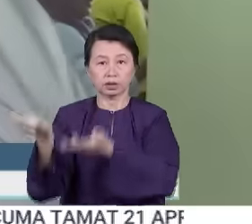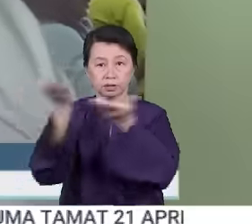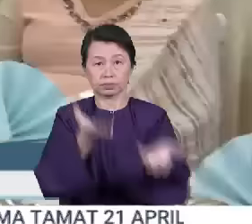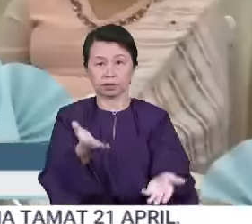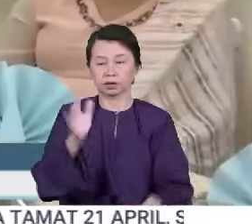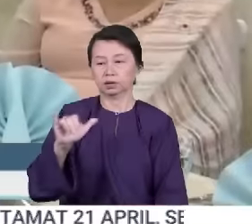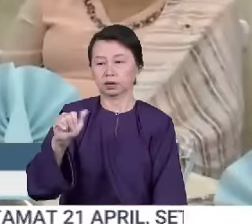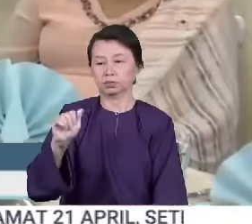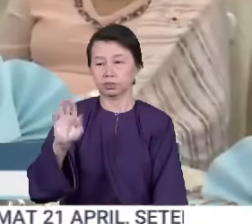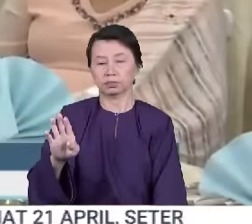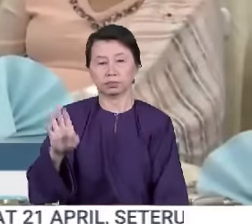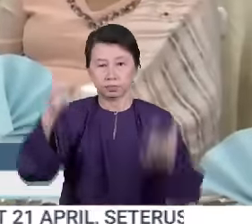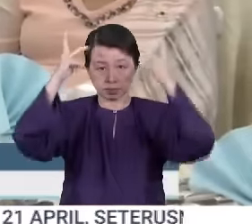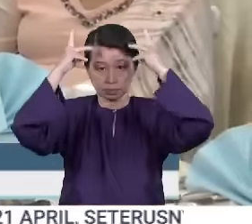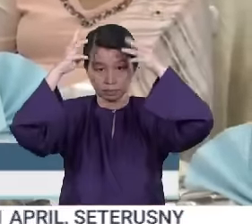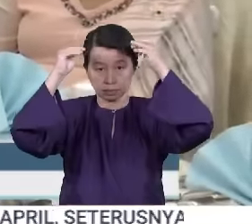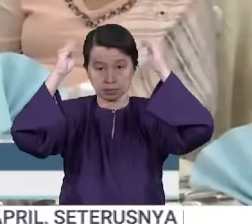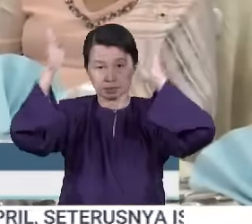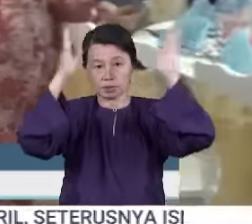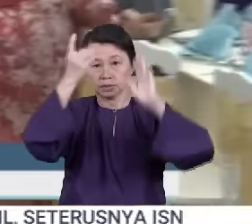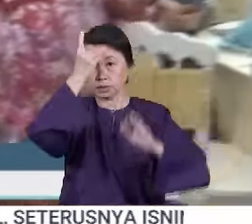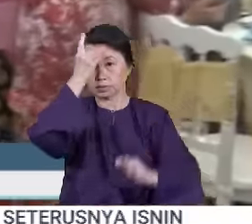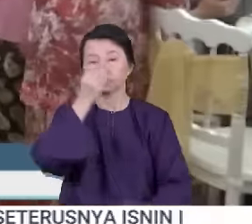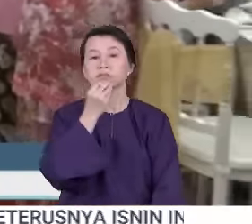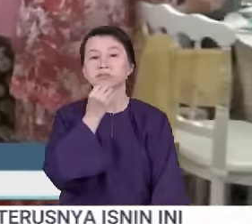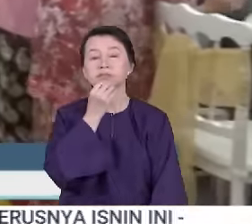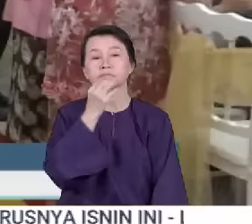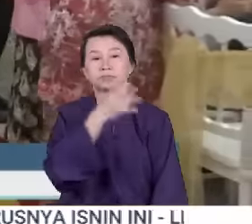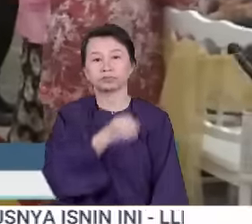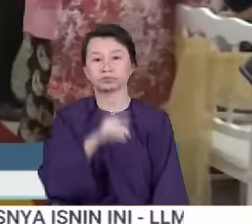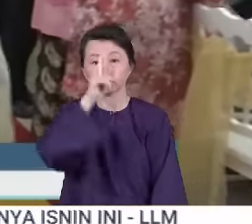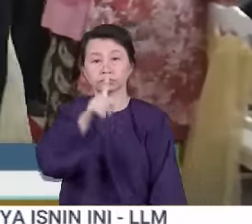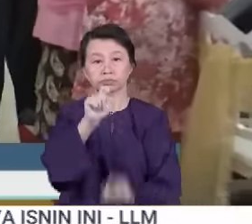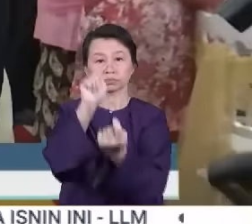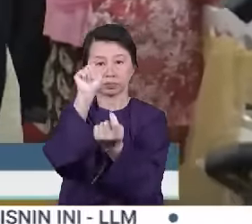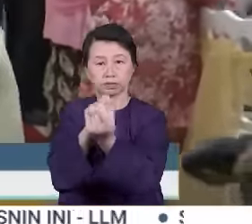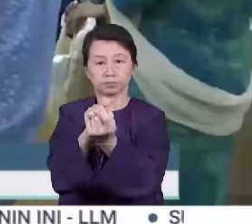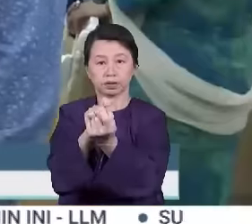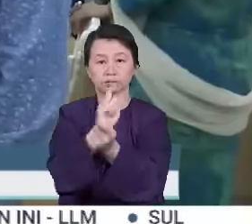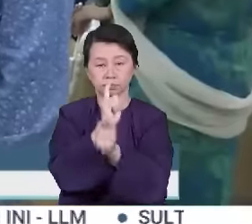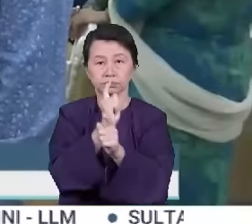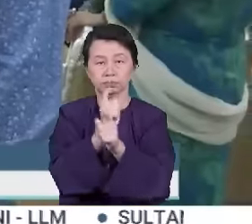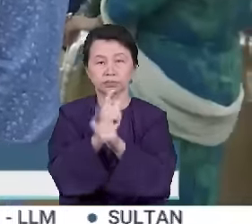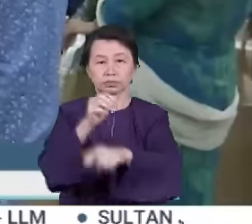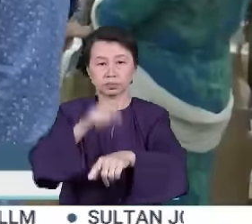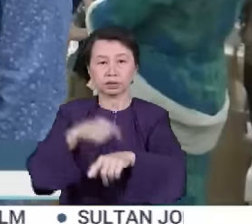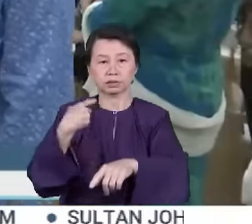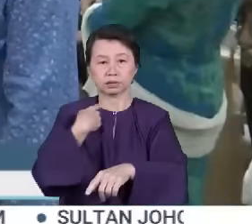Berhormat Perdana Menteri Malaysia Dato' Sri Anwar Ibrahim, dan memang bertepatan sekali lah semasa